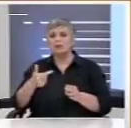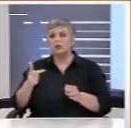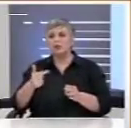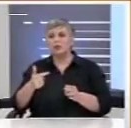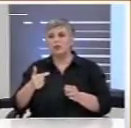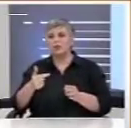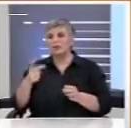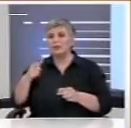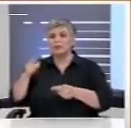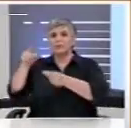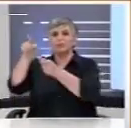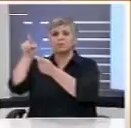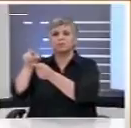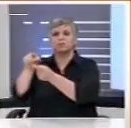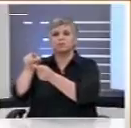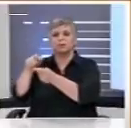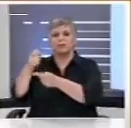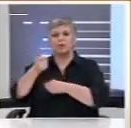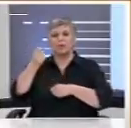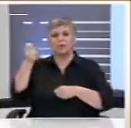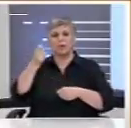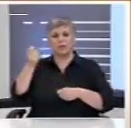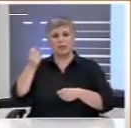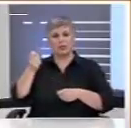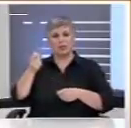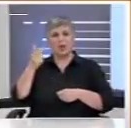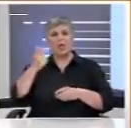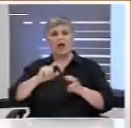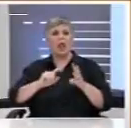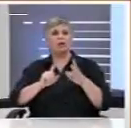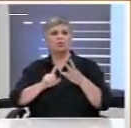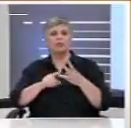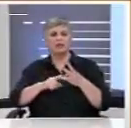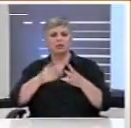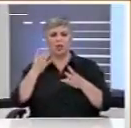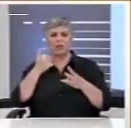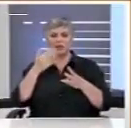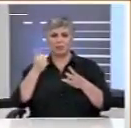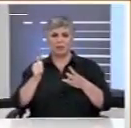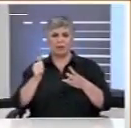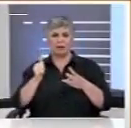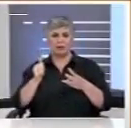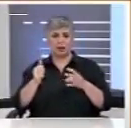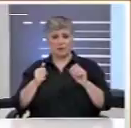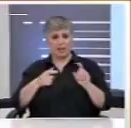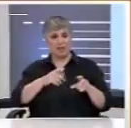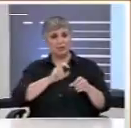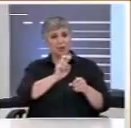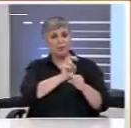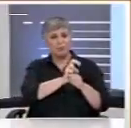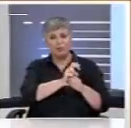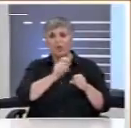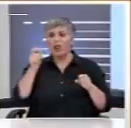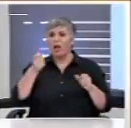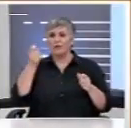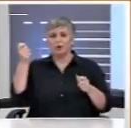μια τρίτη μεταβλητή εδώ να αιωρείται που είναι τα πρωτογενή πλεονάσματα και να σου πει κάποιος, μα γιατί να σου δώσω περισσότερο,